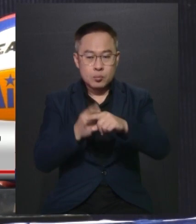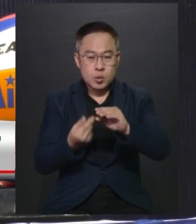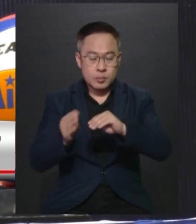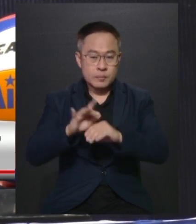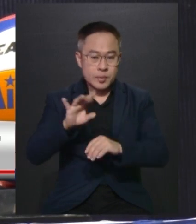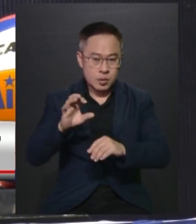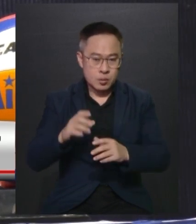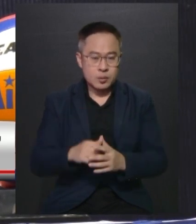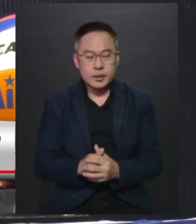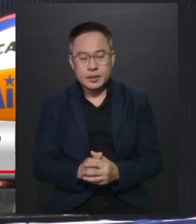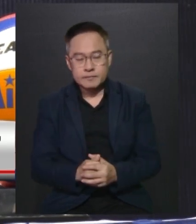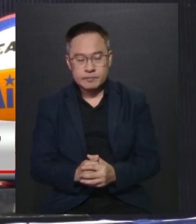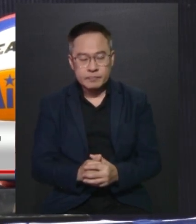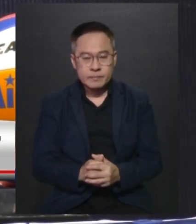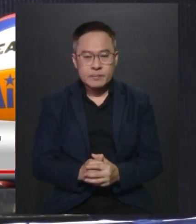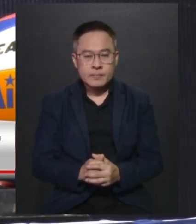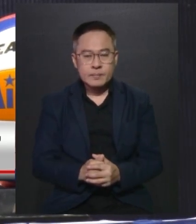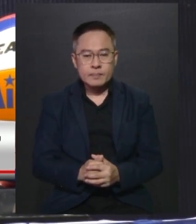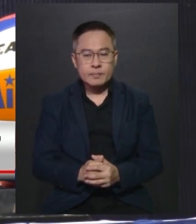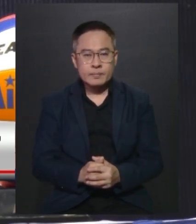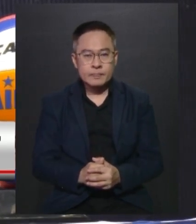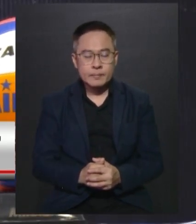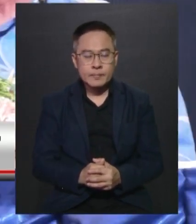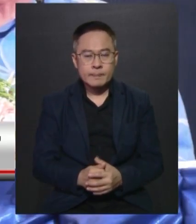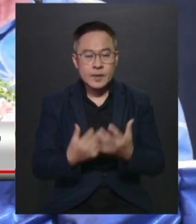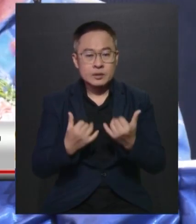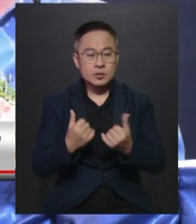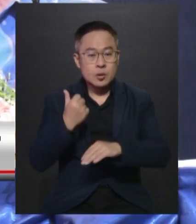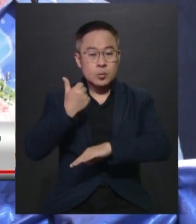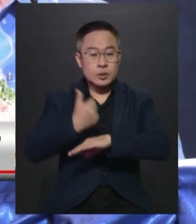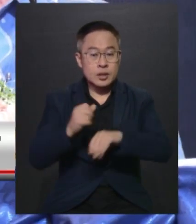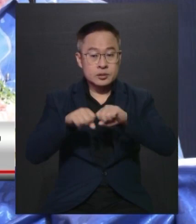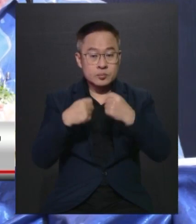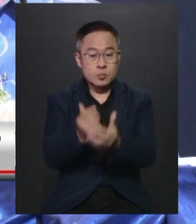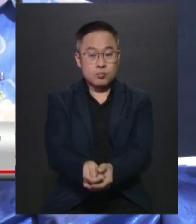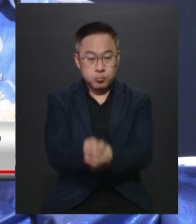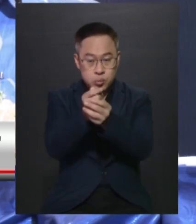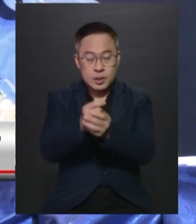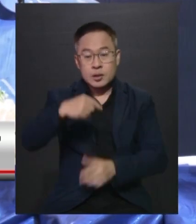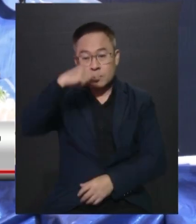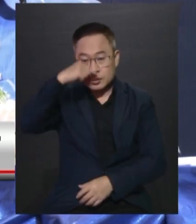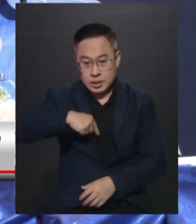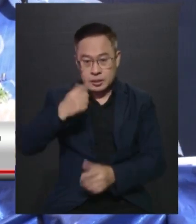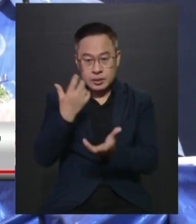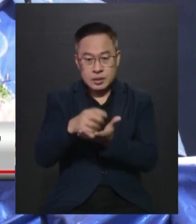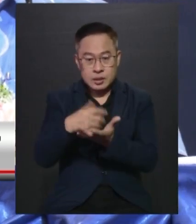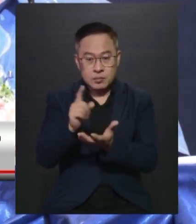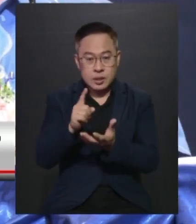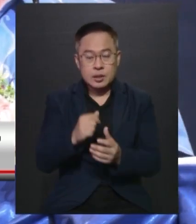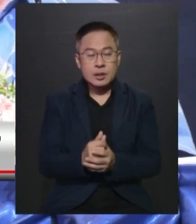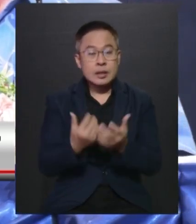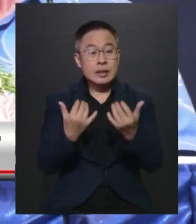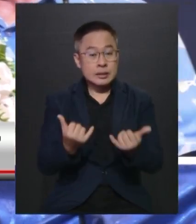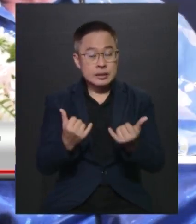แปะ 1,600 คะแนนค่ะโดยนายสมพรใช้บางยางนะคะนายกสมาคมกีฬาวอลเลย์บอลแห่งประเทศไทยก็พูดถึงราย